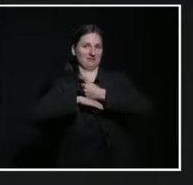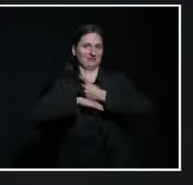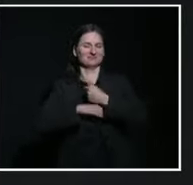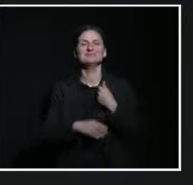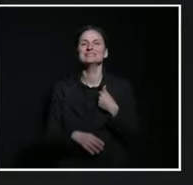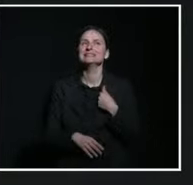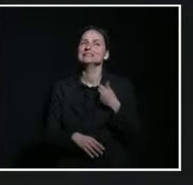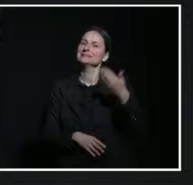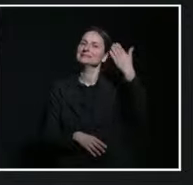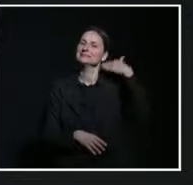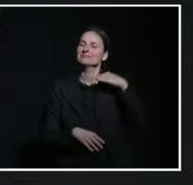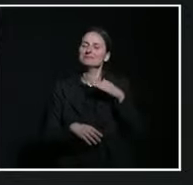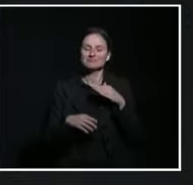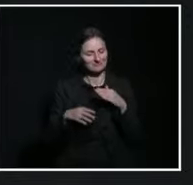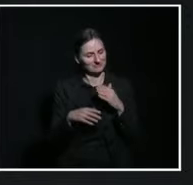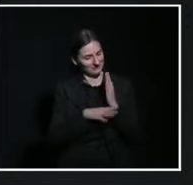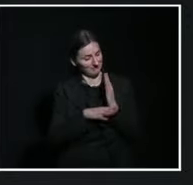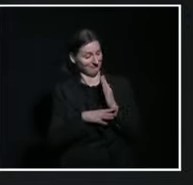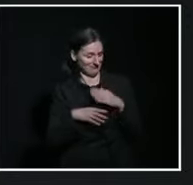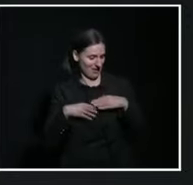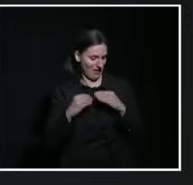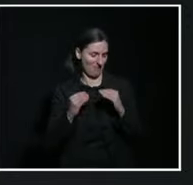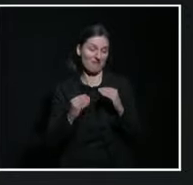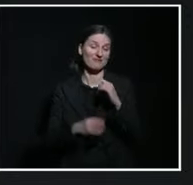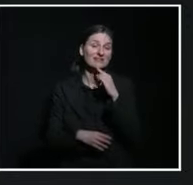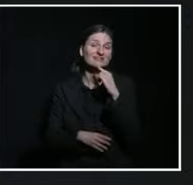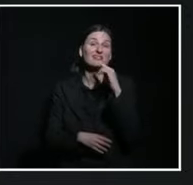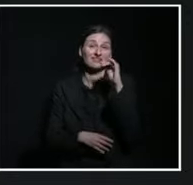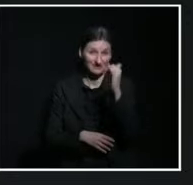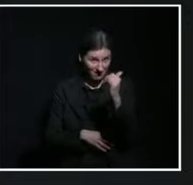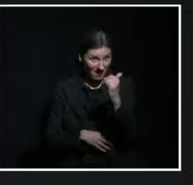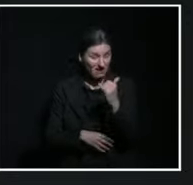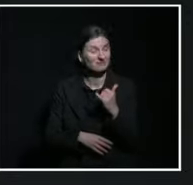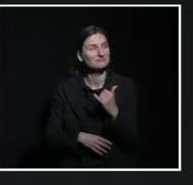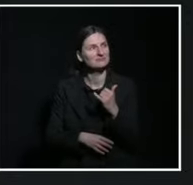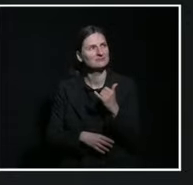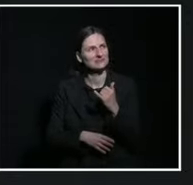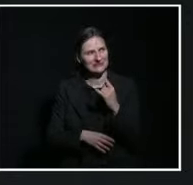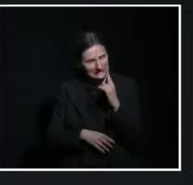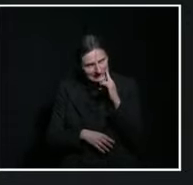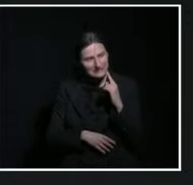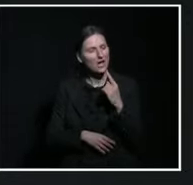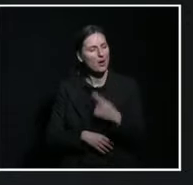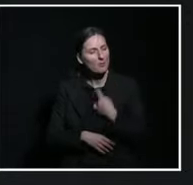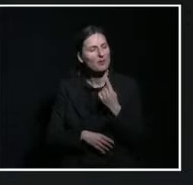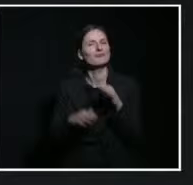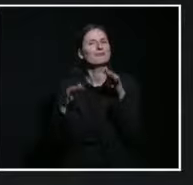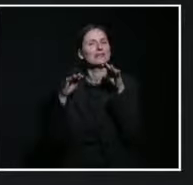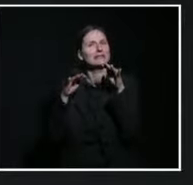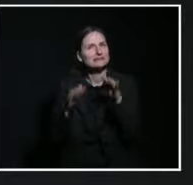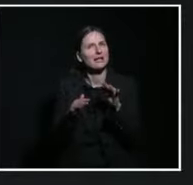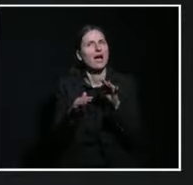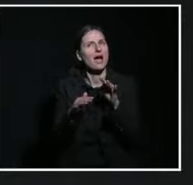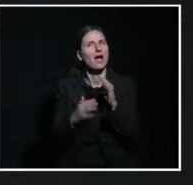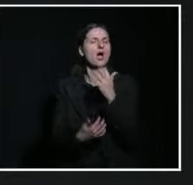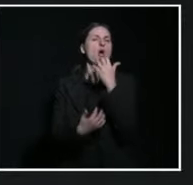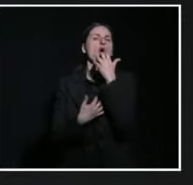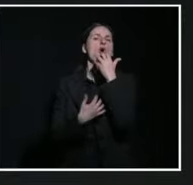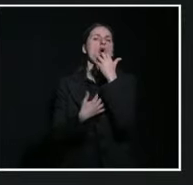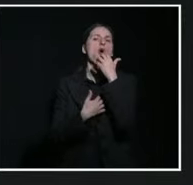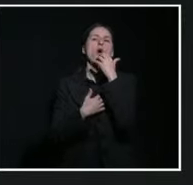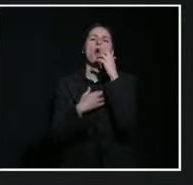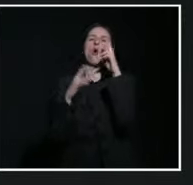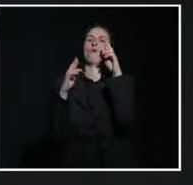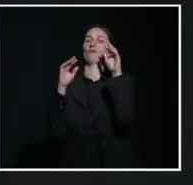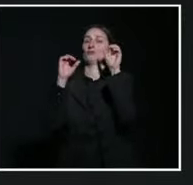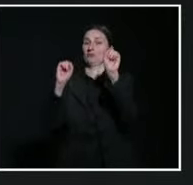Eingangsfragen zurückzukommen, ja, wir haben trotz allem Anlass zur Zuversicht, dass die